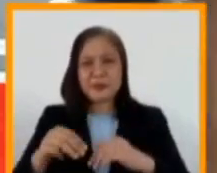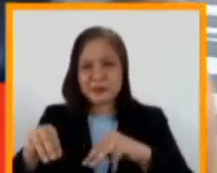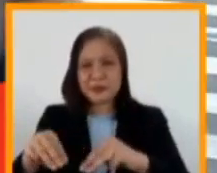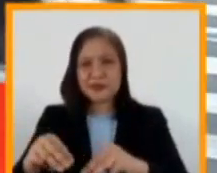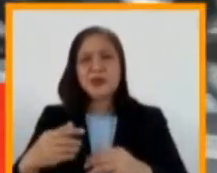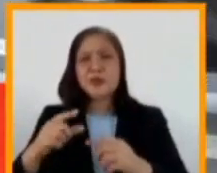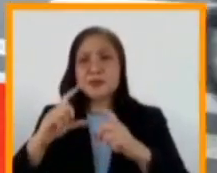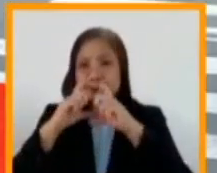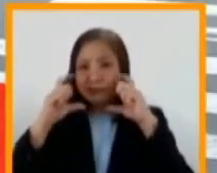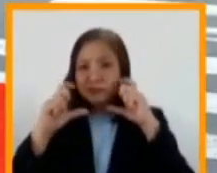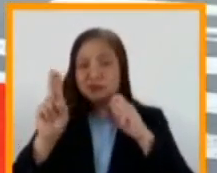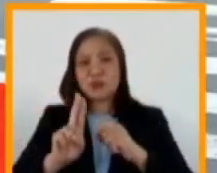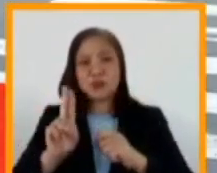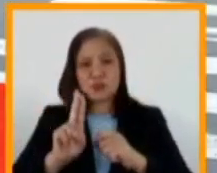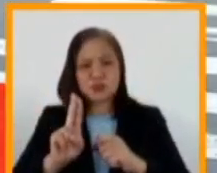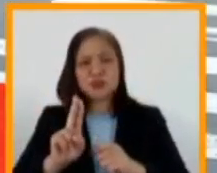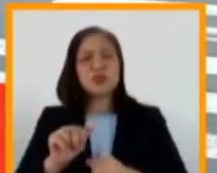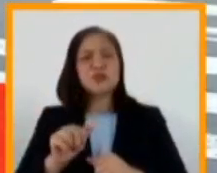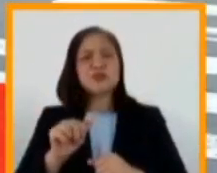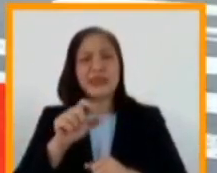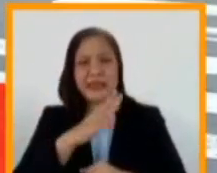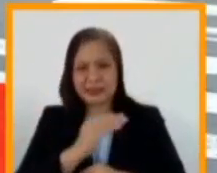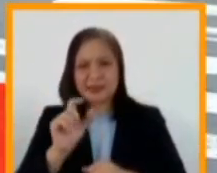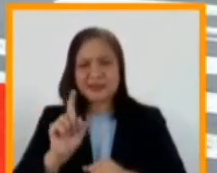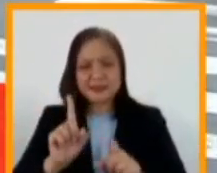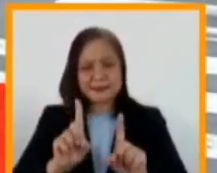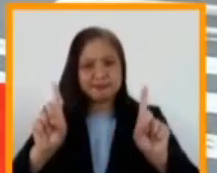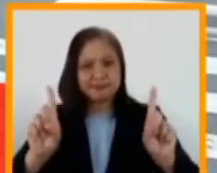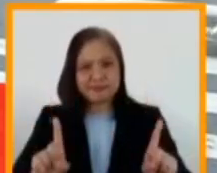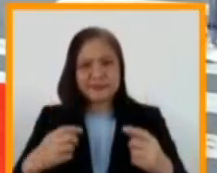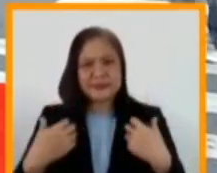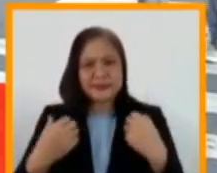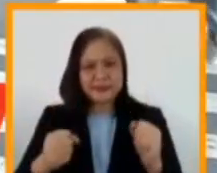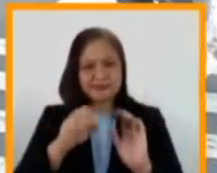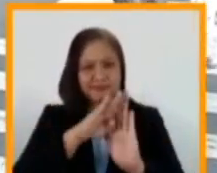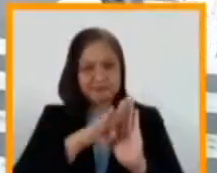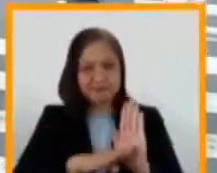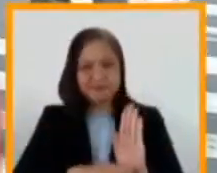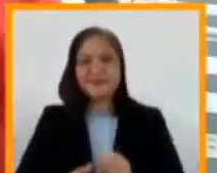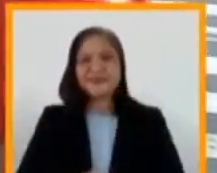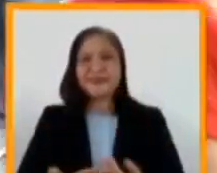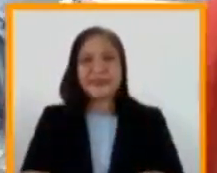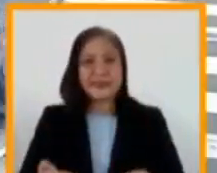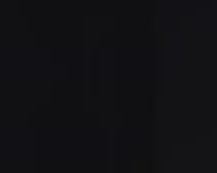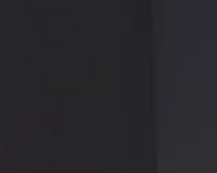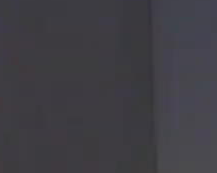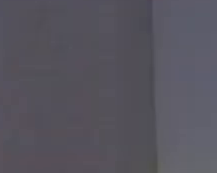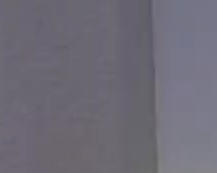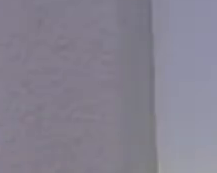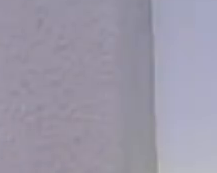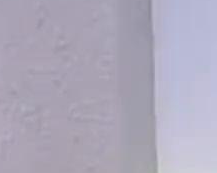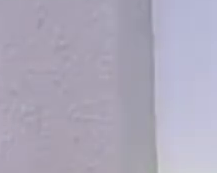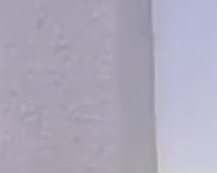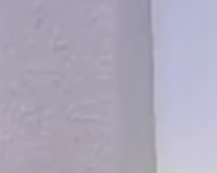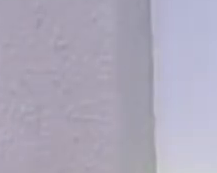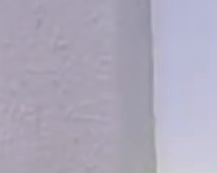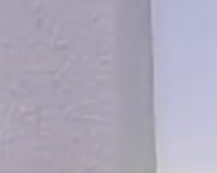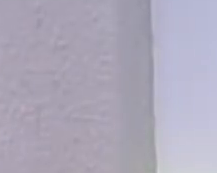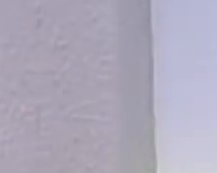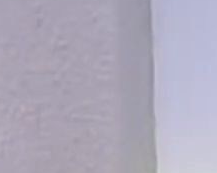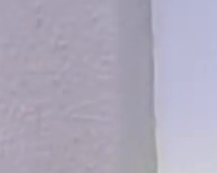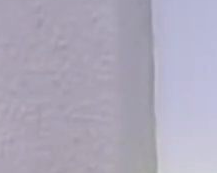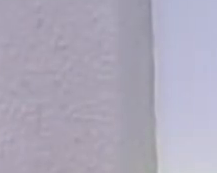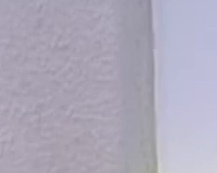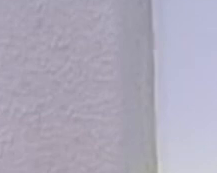panatilihin pa rin ang health and safety protocols. Live mula rito sa Marikina, Bam Alegre, buong puso para sa Pilipina. Kapuso, mauna ka sa mga